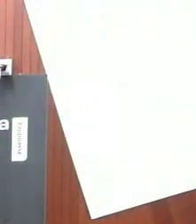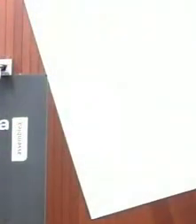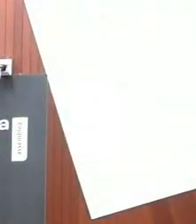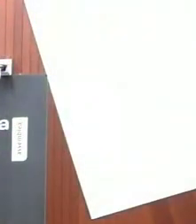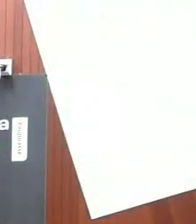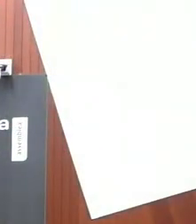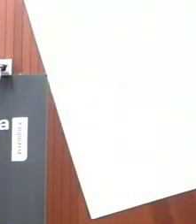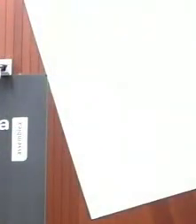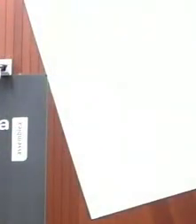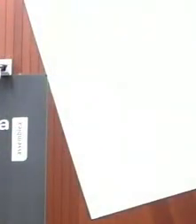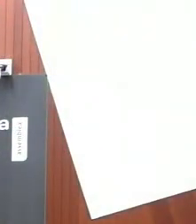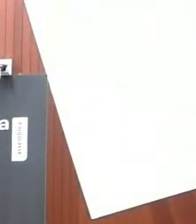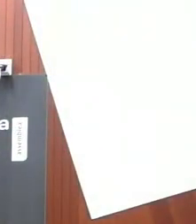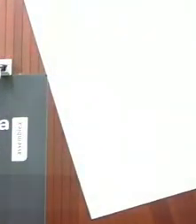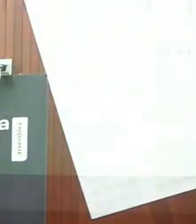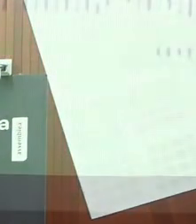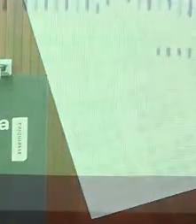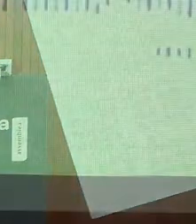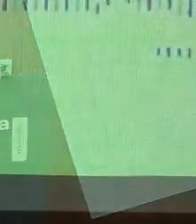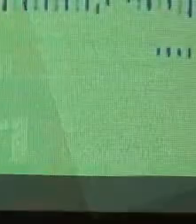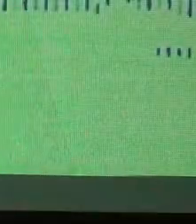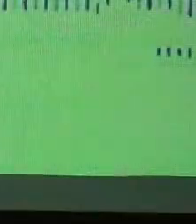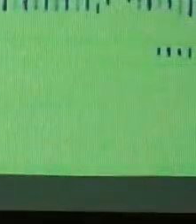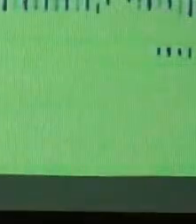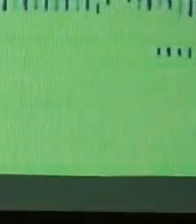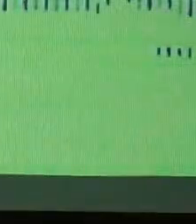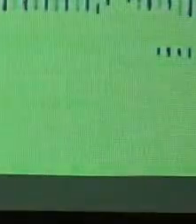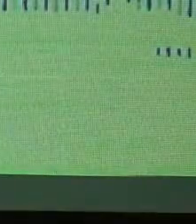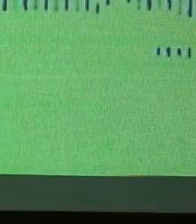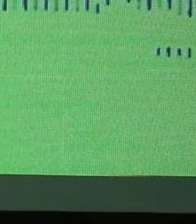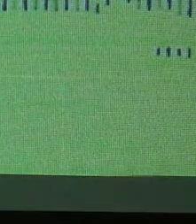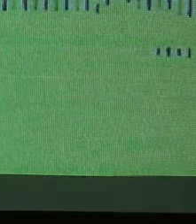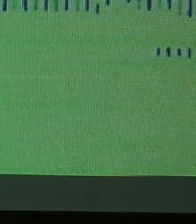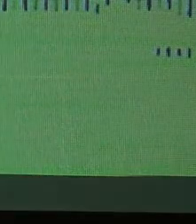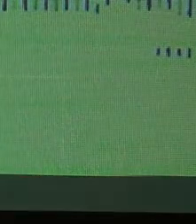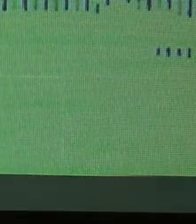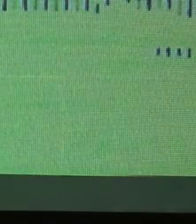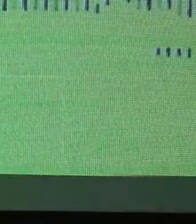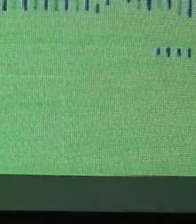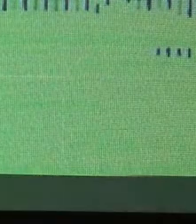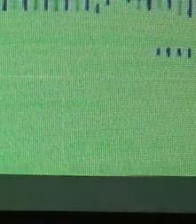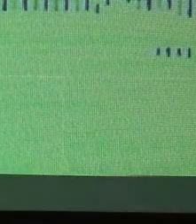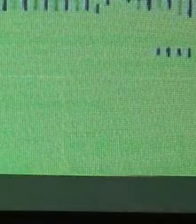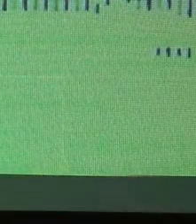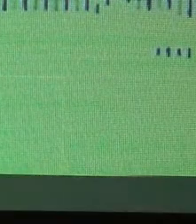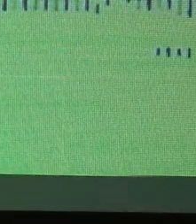veiem unes imatges de les jornades d'ahir.